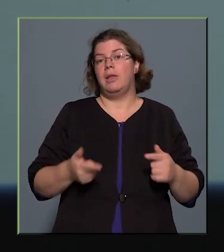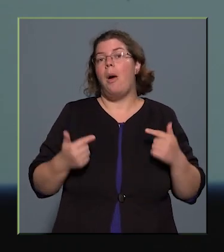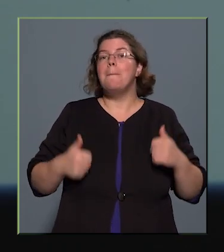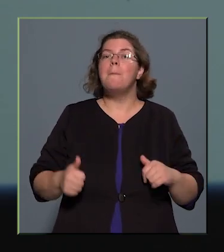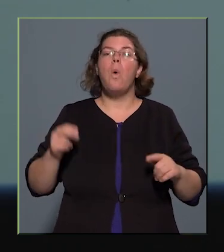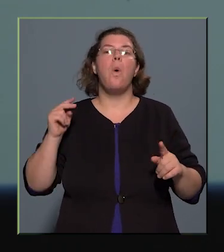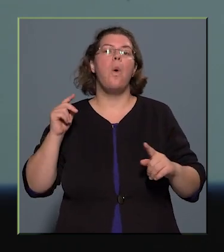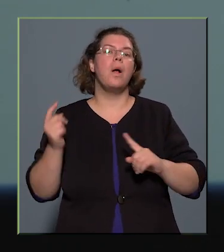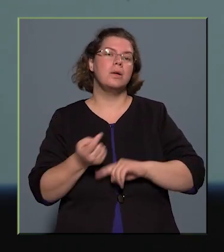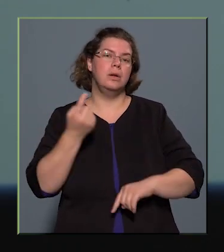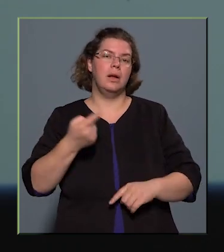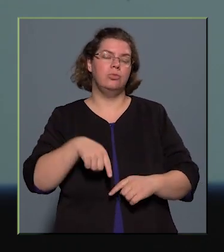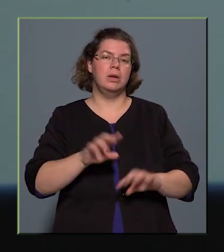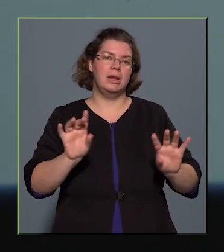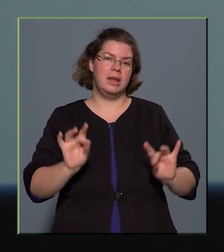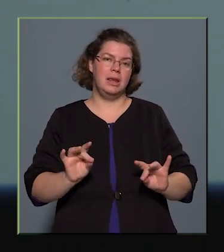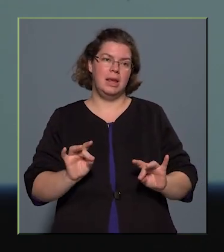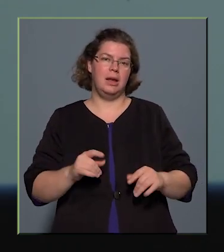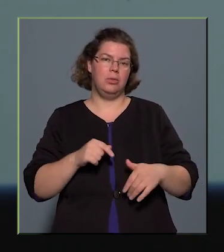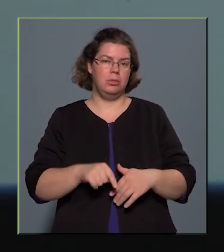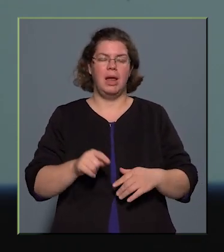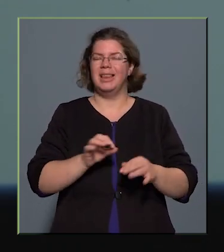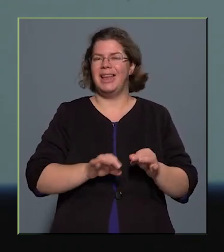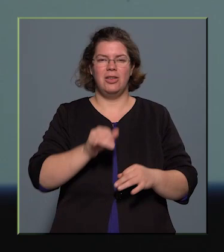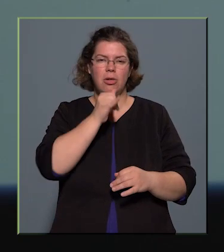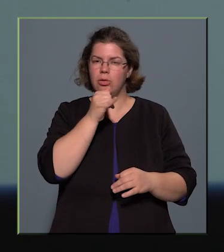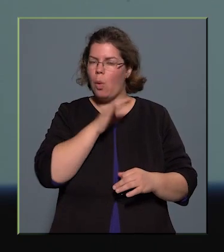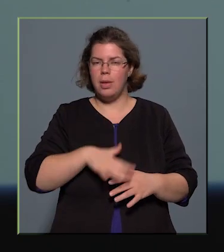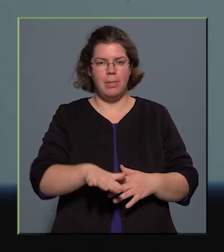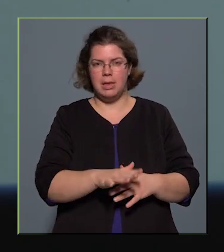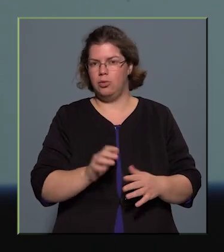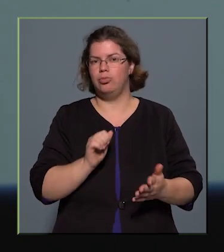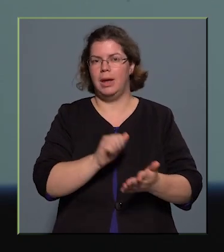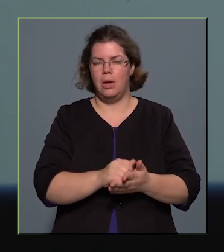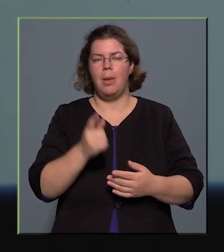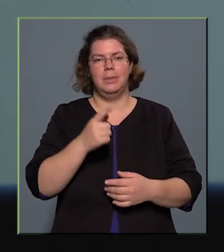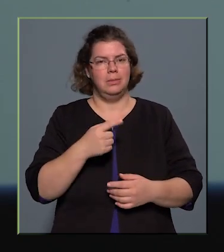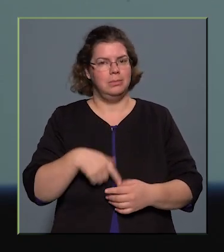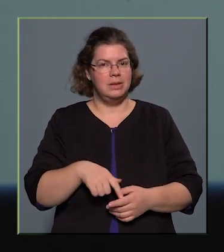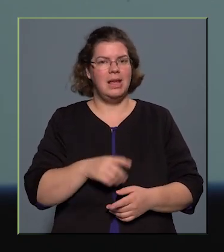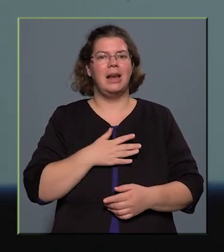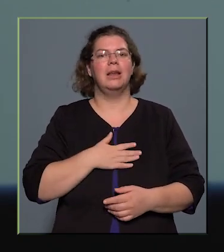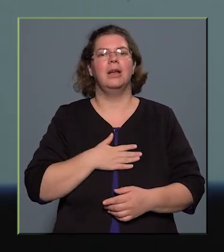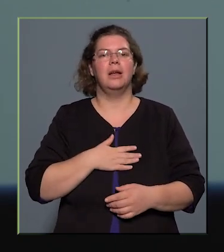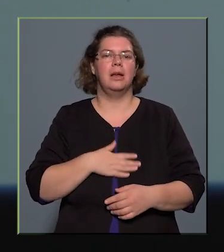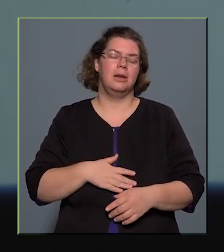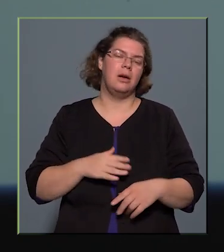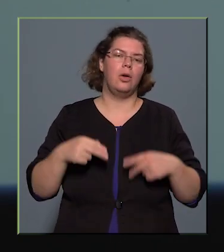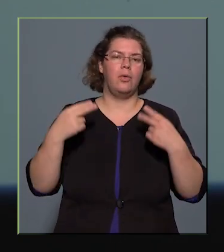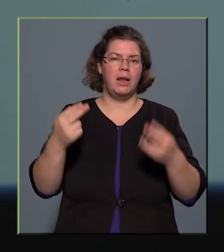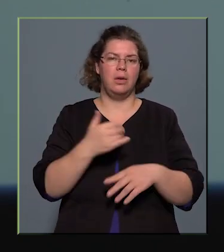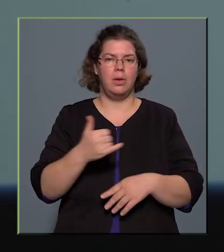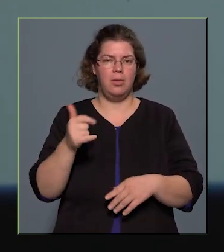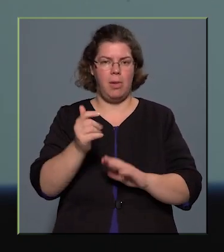különleges a mi cégünk életében, hogy ez egy teljesen zöldmezős beruházás, amit mi szeretnénk az jövőben elkezdeni.